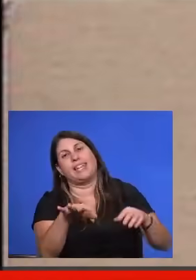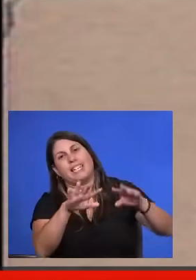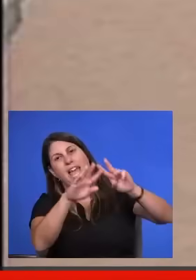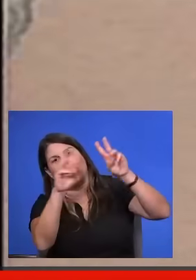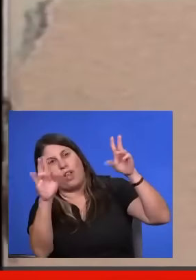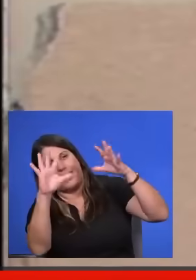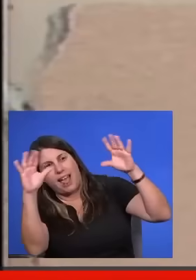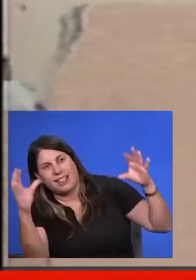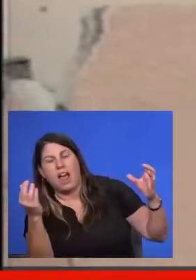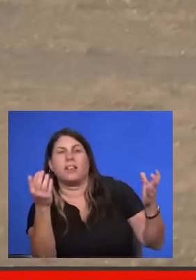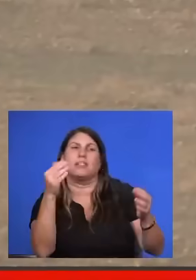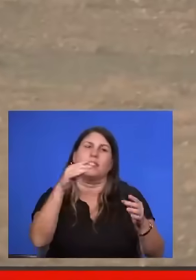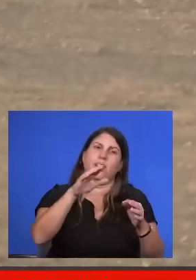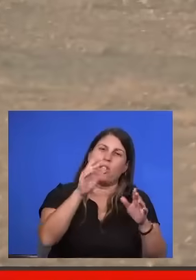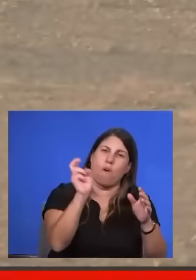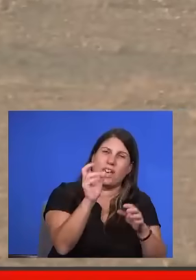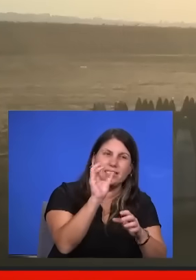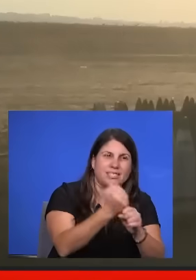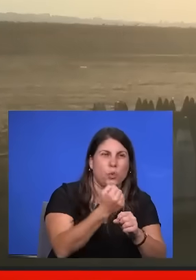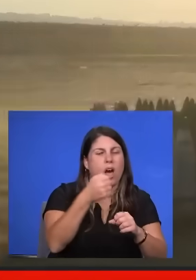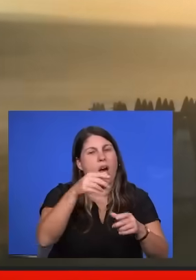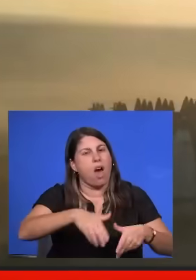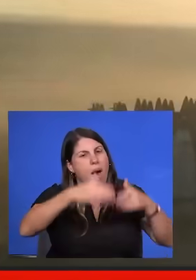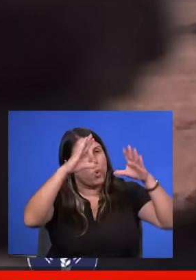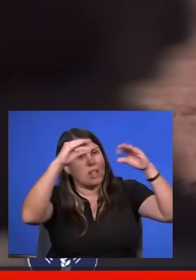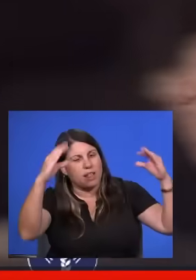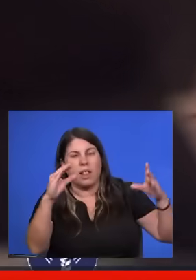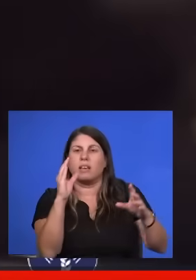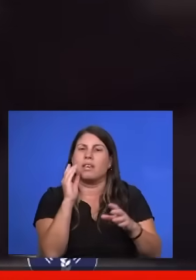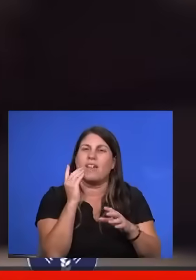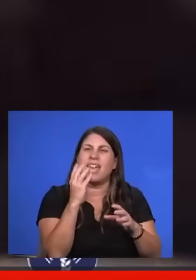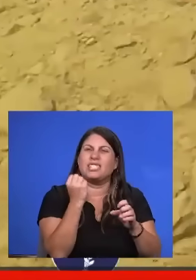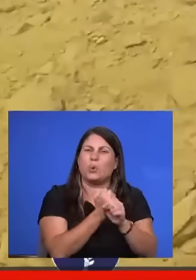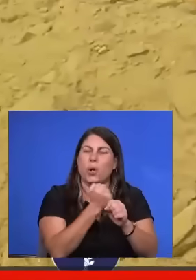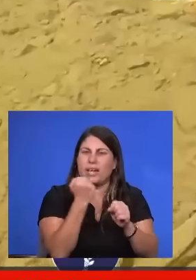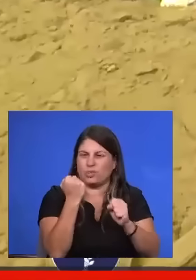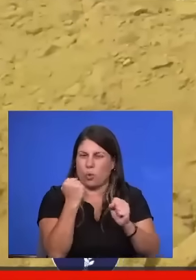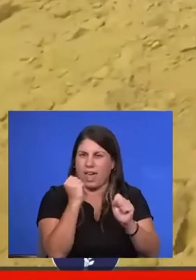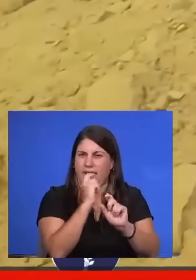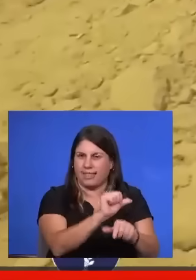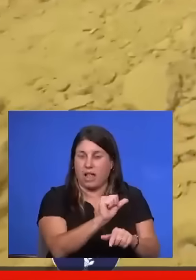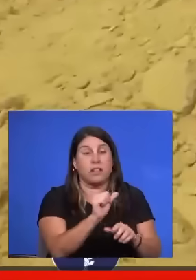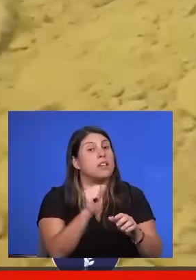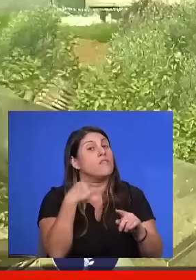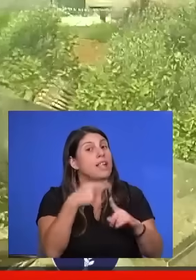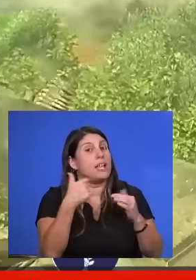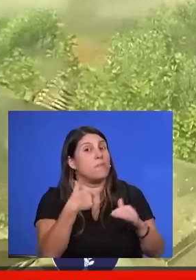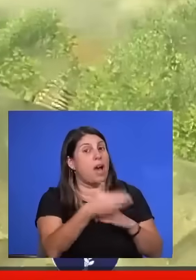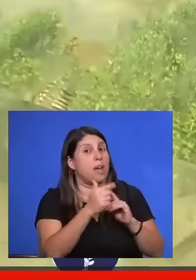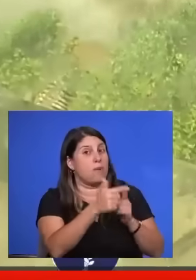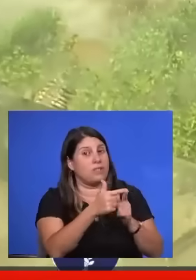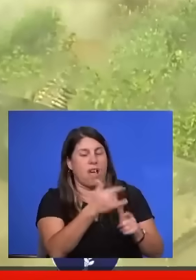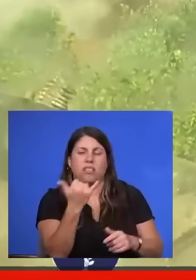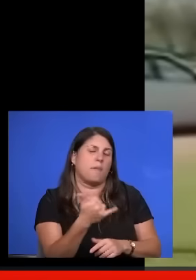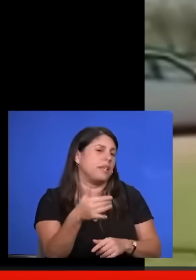קיץ, עופרת יצוקה, עמוד ענן וצוק איתן. ועד היום, אחרי כל מבצע, נשמעו כמעט תמיד אותן